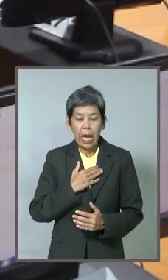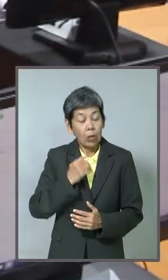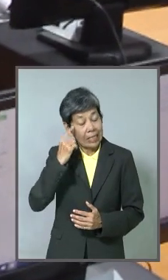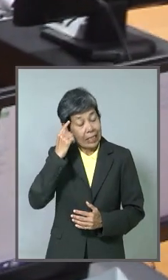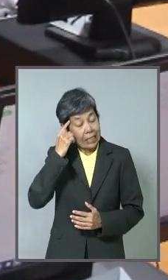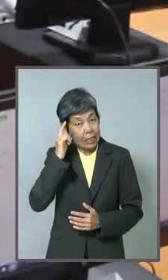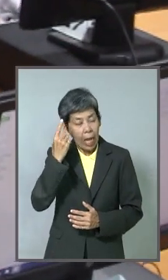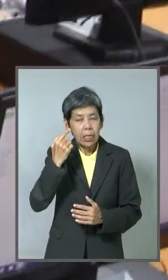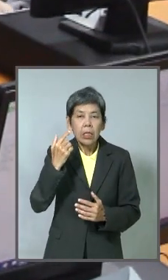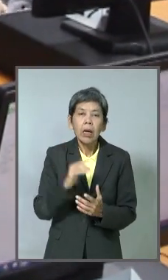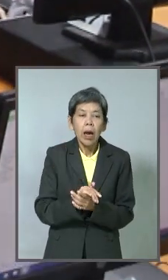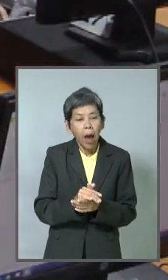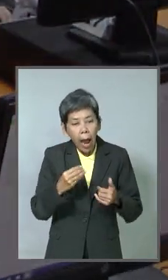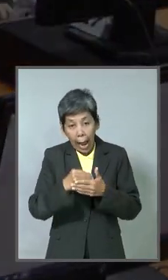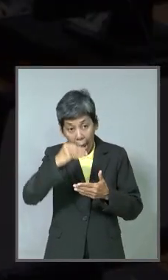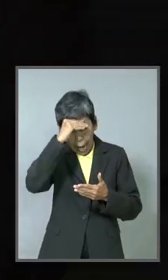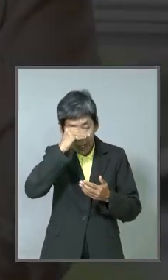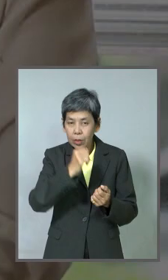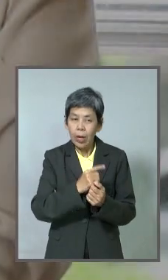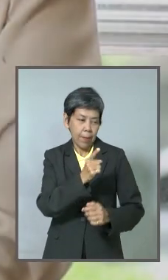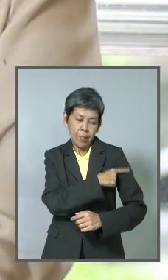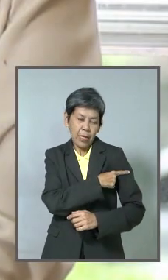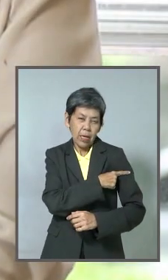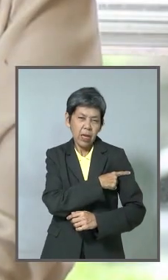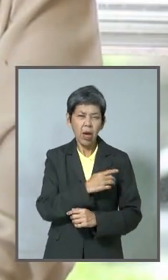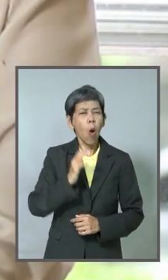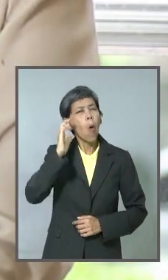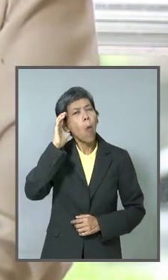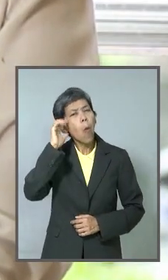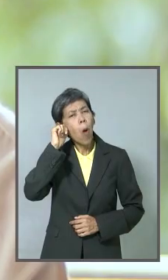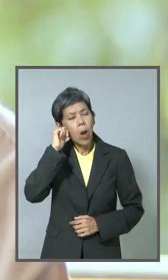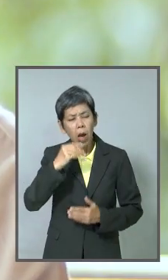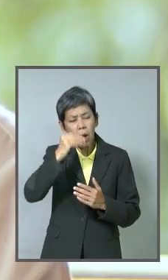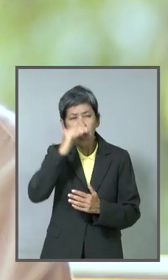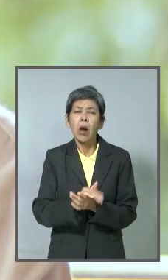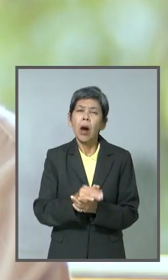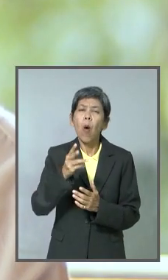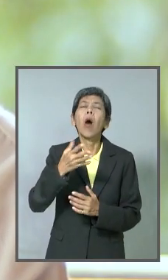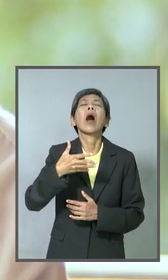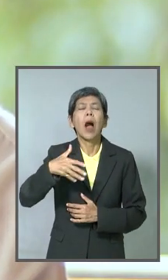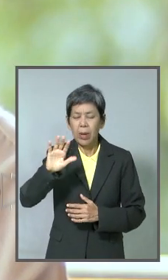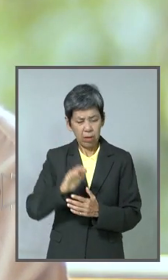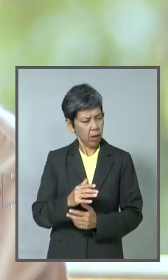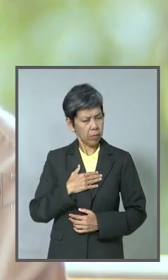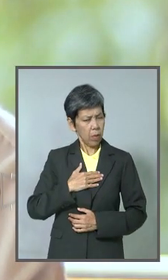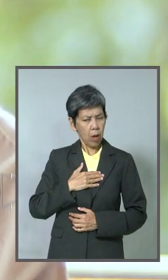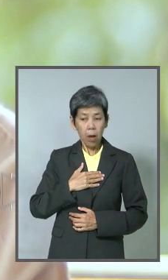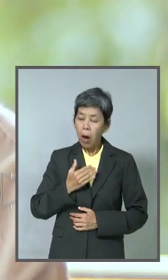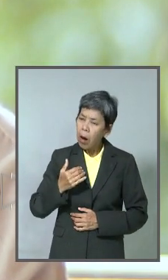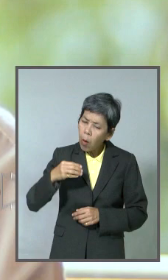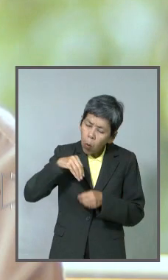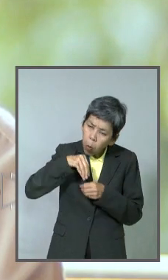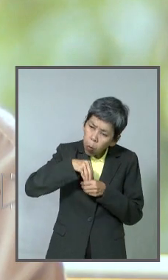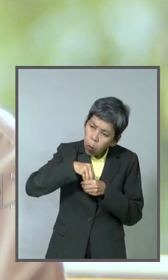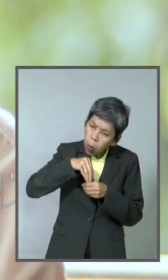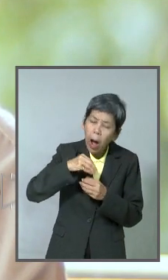ตอนแรกไม่ได้วางแผนว่าจะให้น้องมาเรียนถึงระดับปริญญาตรีเพราะตอนแรกที่พ่อบอกว่าจบป .6 จะรับกลับไปแต่ปราก